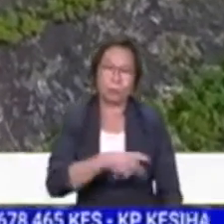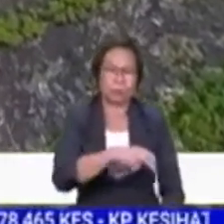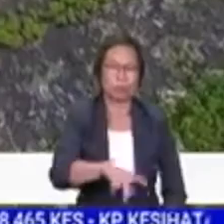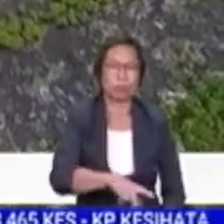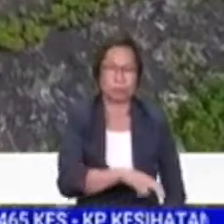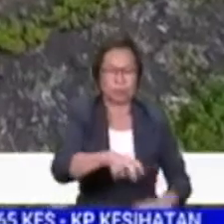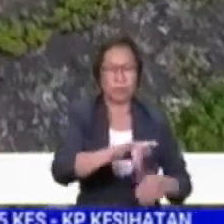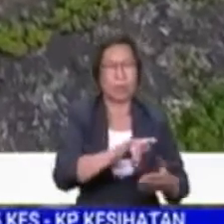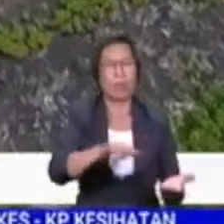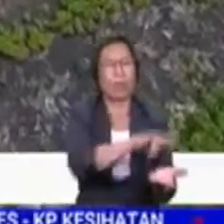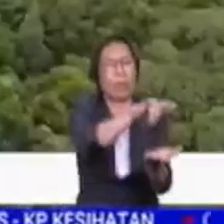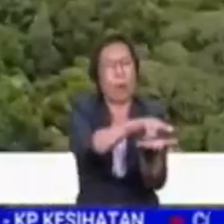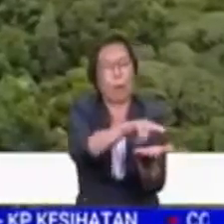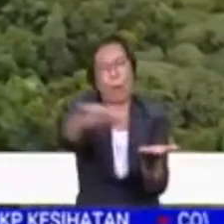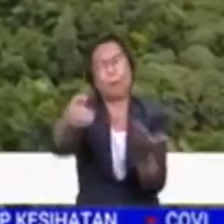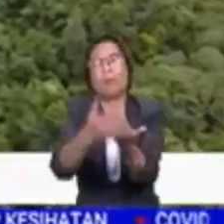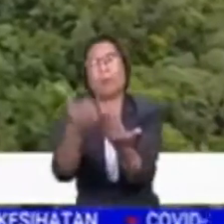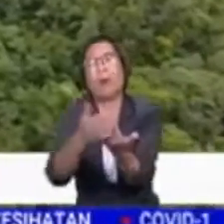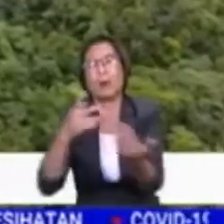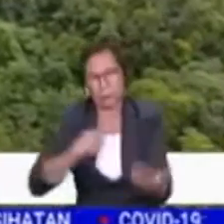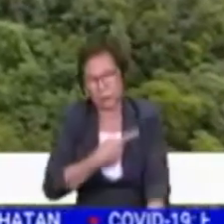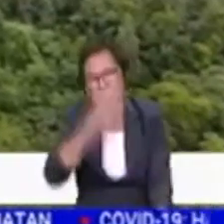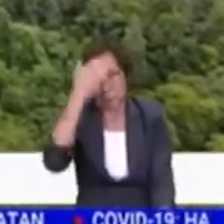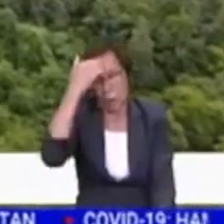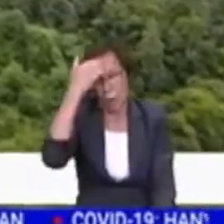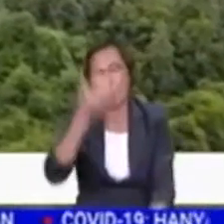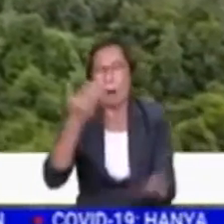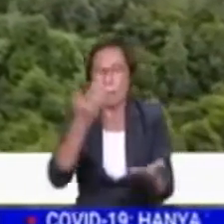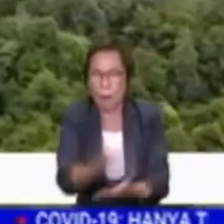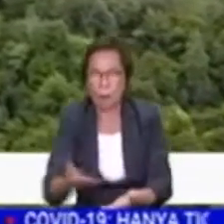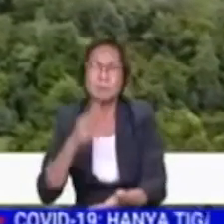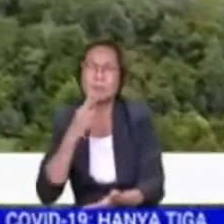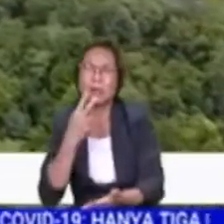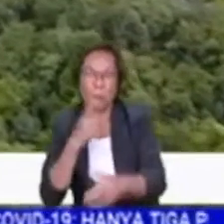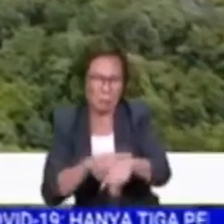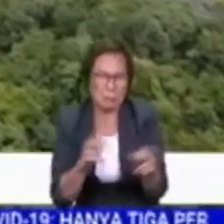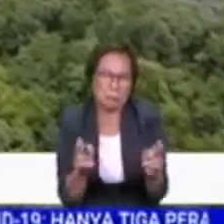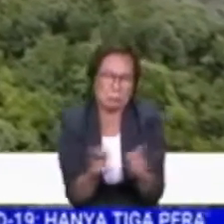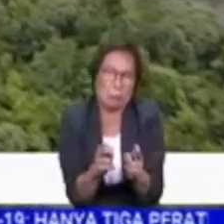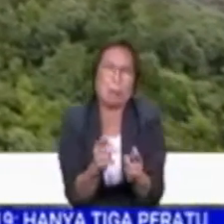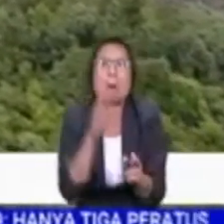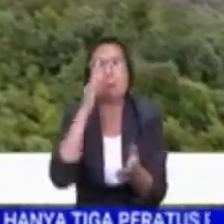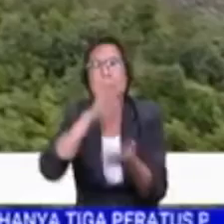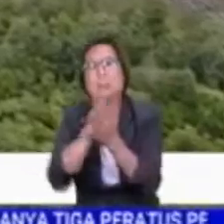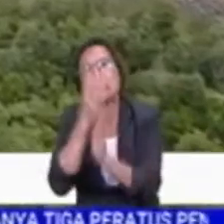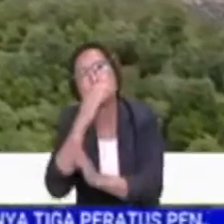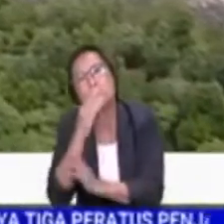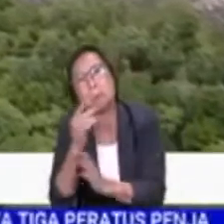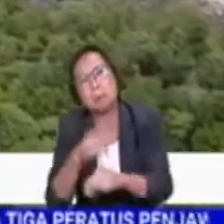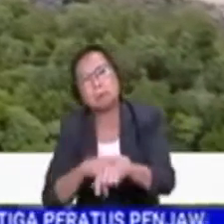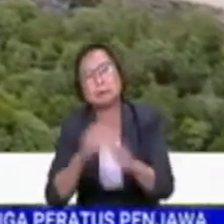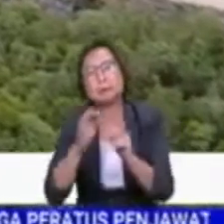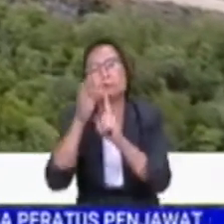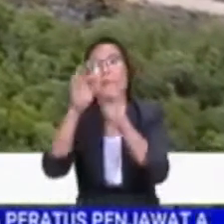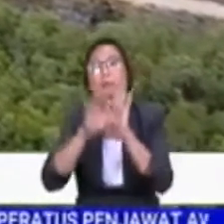logistik yang memudahkan kita menghantar. Kita tahulah produk segar ini jangka hayat dia memang pendeklah, terutamanya dari segi